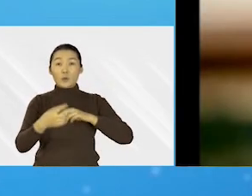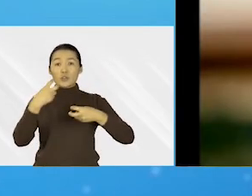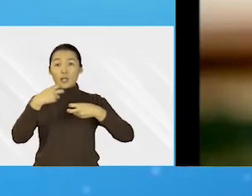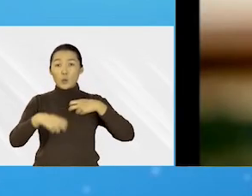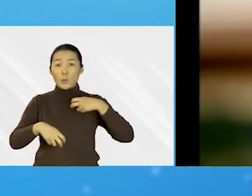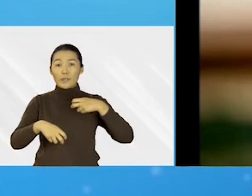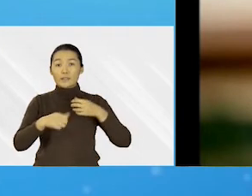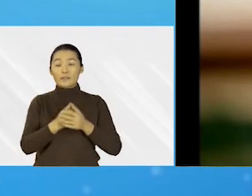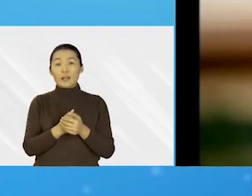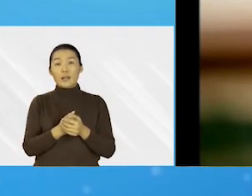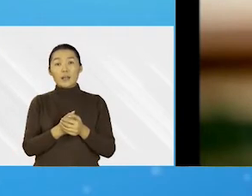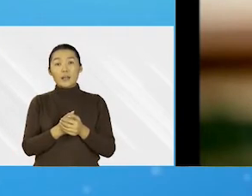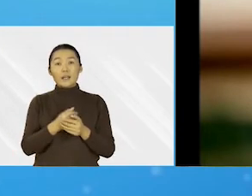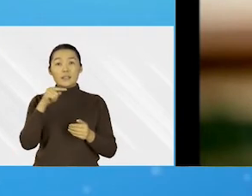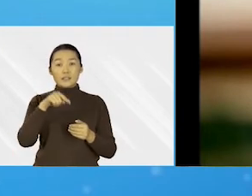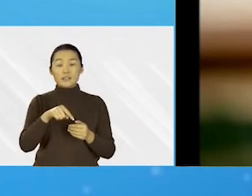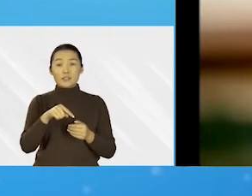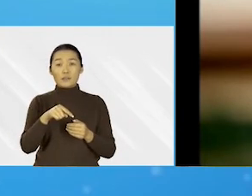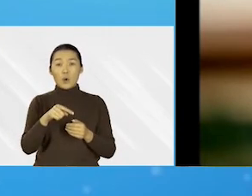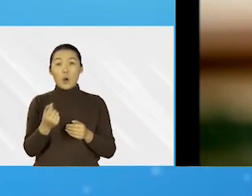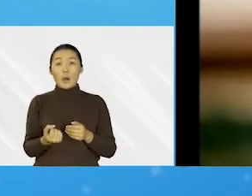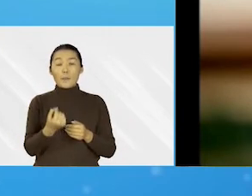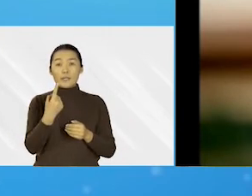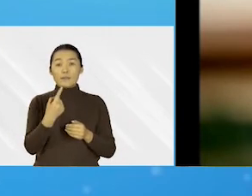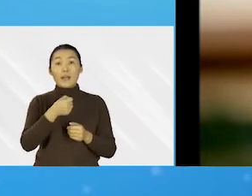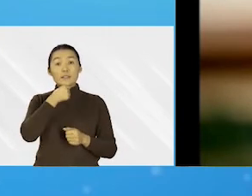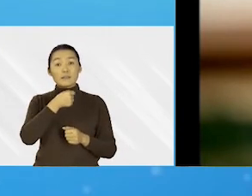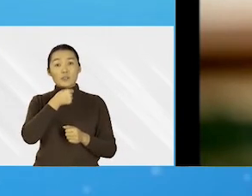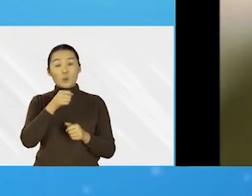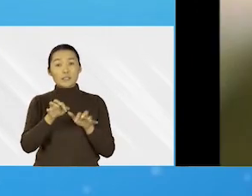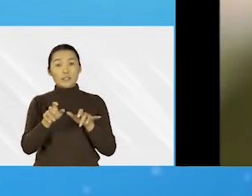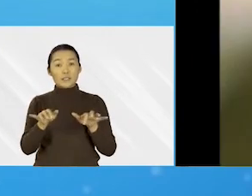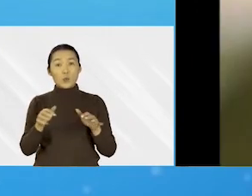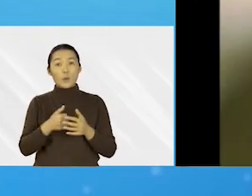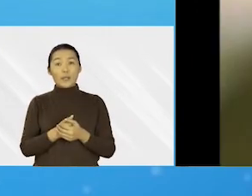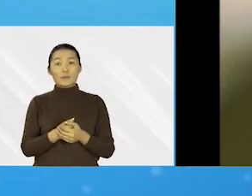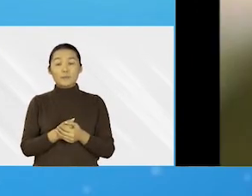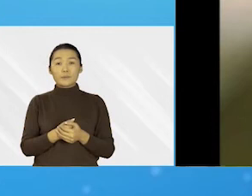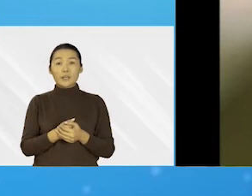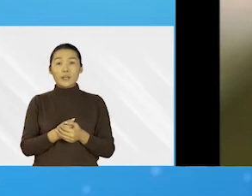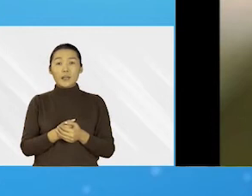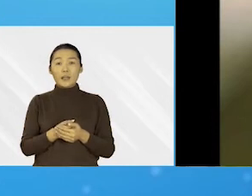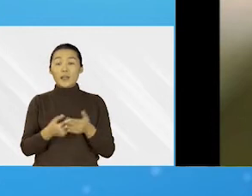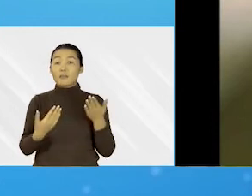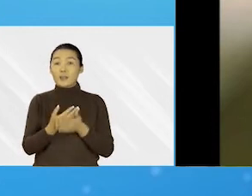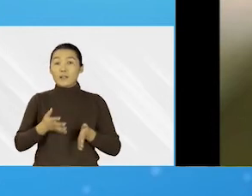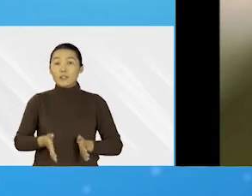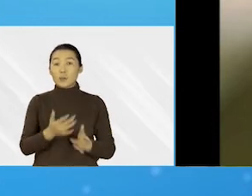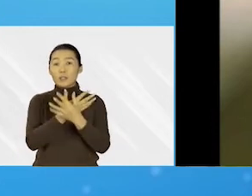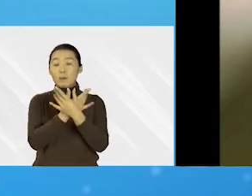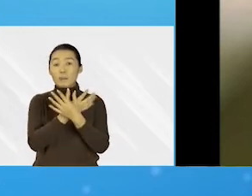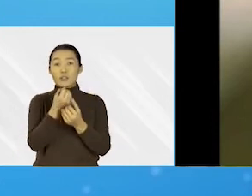из него, прилагая немало усилий, выползает наружу взрослое насекомое имаго. Новорожденная бабочка еще не